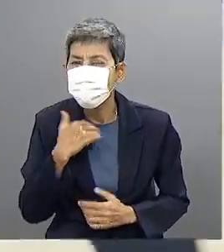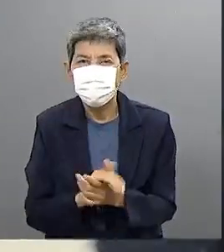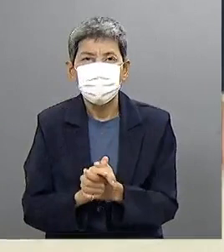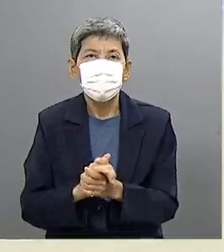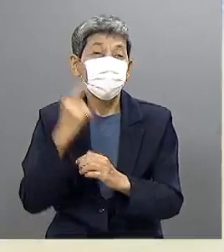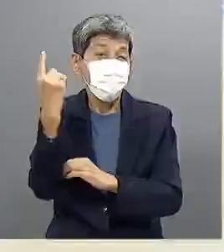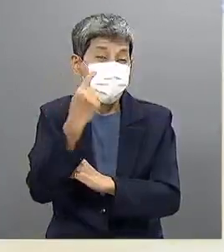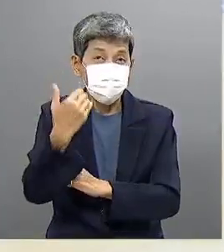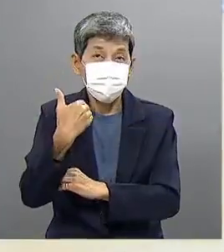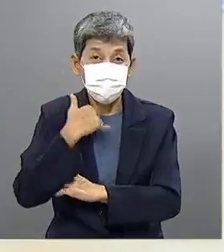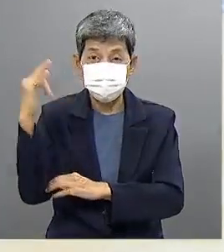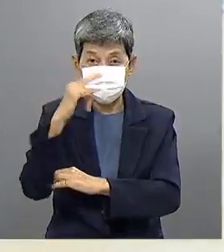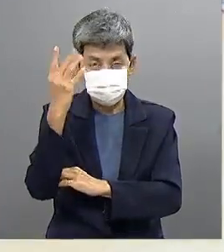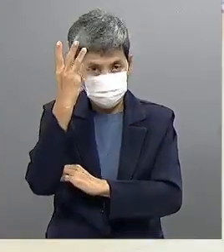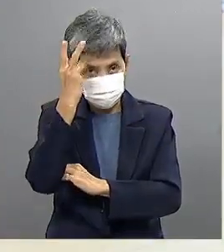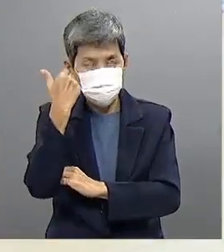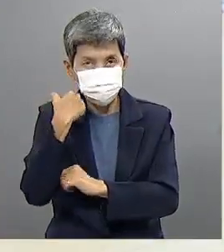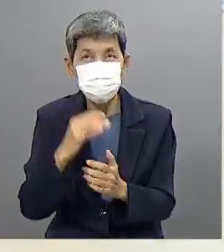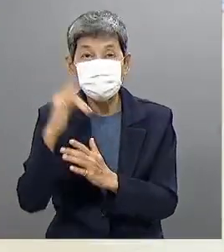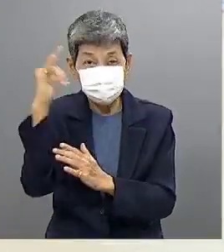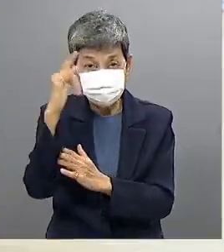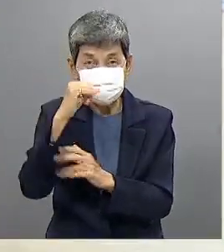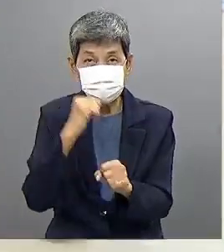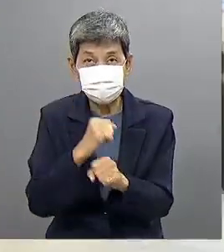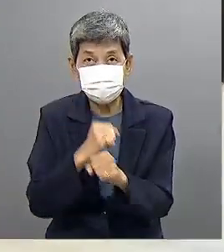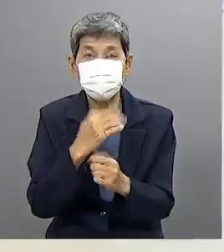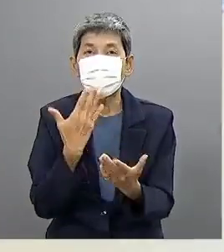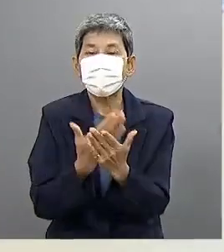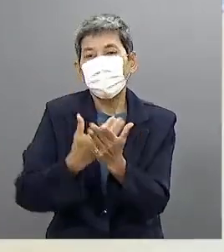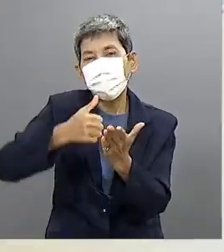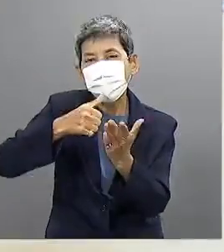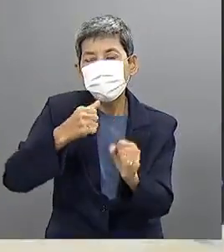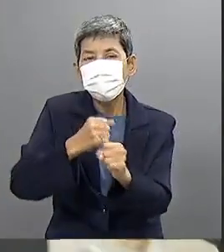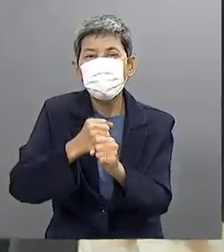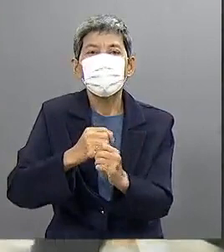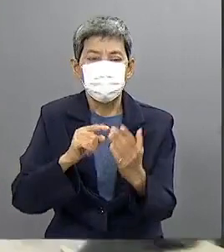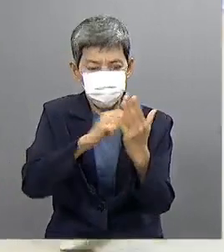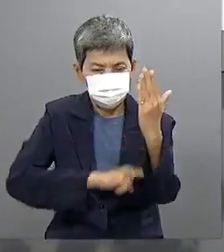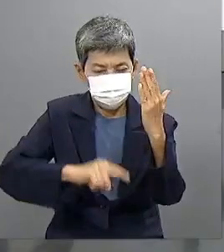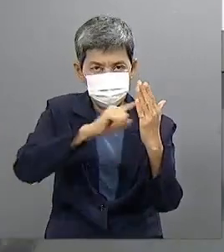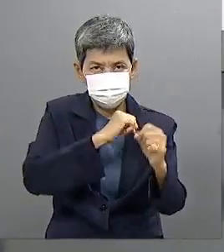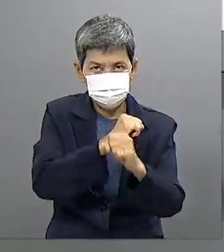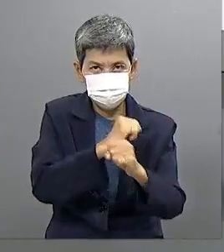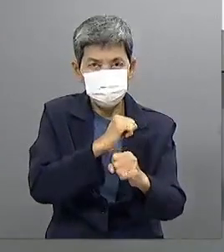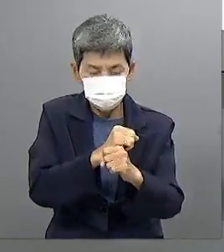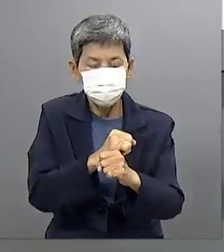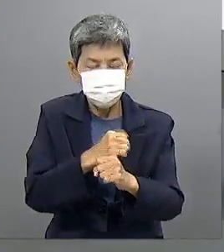การบินกังวลค่ะนั่นคือการเก็บค่าธรรมเนียมการท่องเที่ยวภายในประเทศหรือที่เรียกกันว่าค่าเหยียบแผ่นดินนะคะ